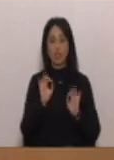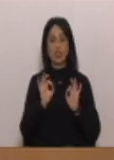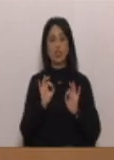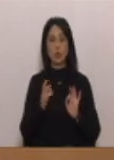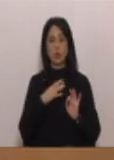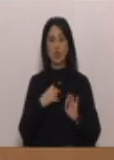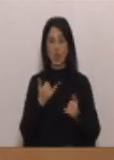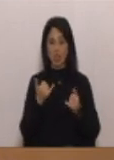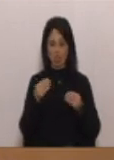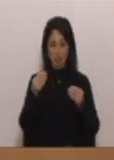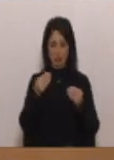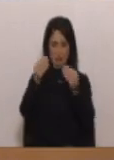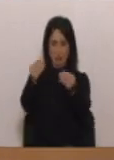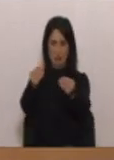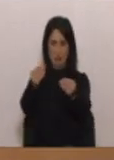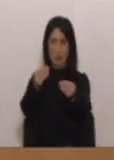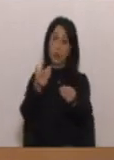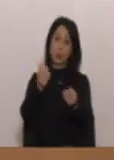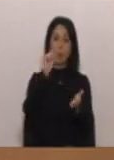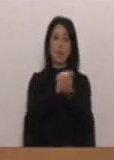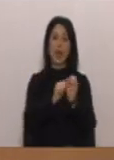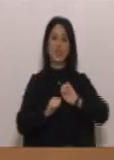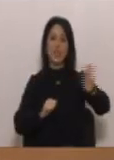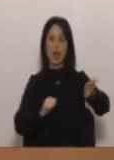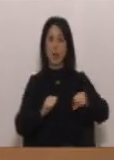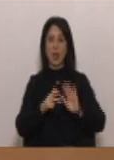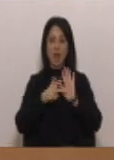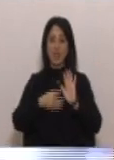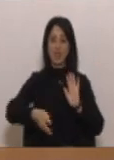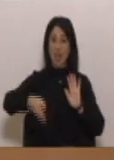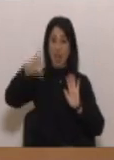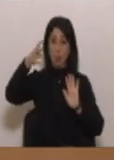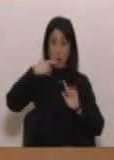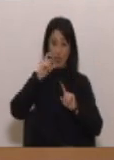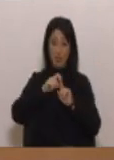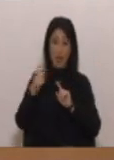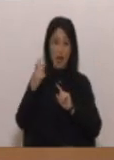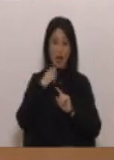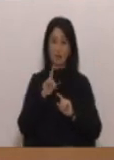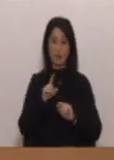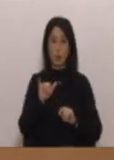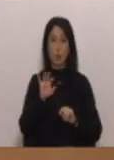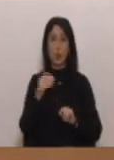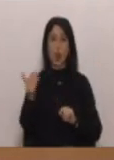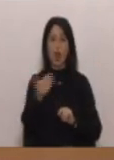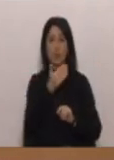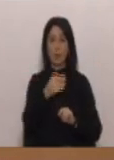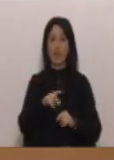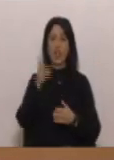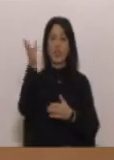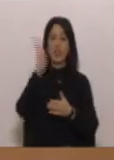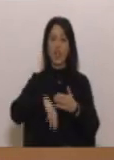ეს შემიძლია ეხლავე გადმოგცე, თუ პრესას გადავცე. აი ეს 8 სართულიანი კორპუსი რაც შენ ახსენე, ამაზე მინდა გითხრათ რომ